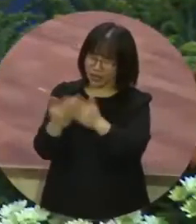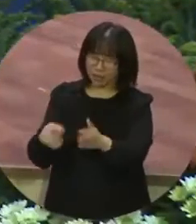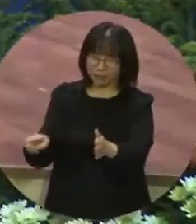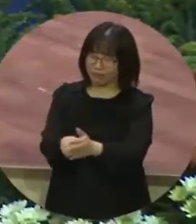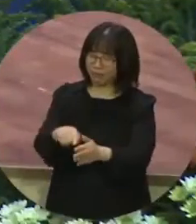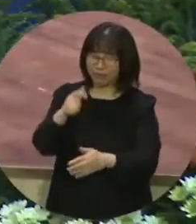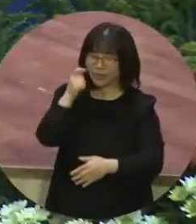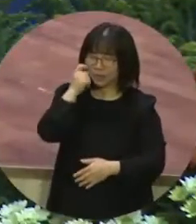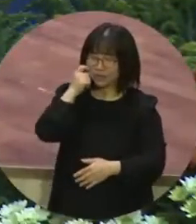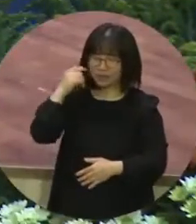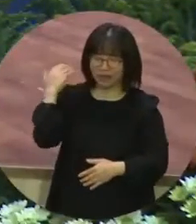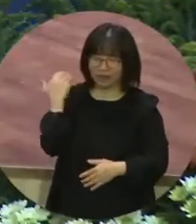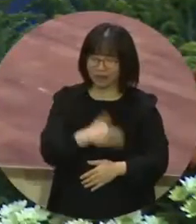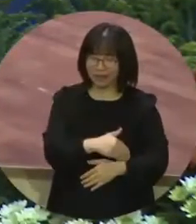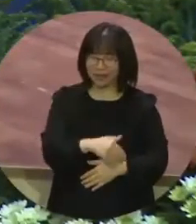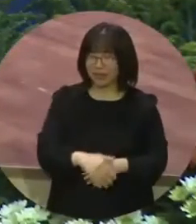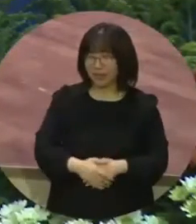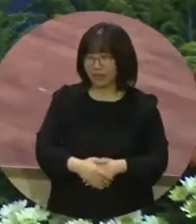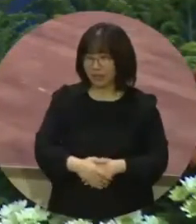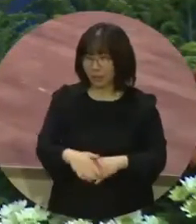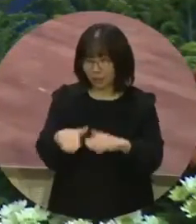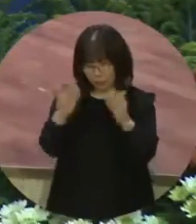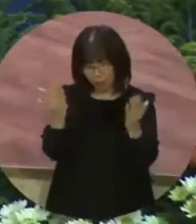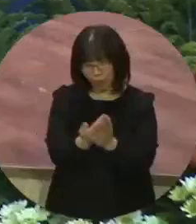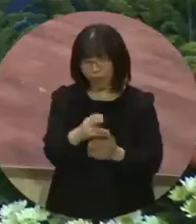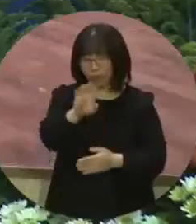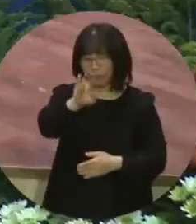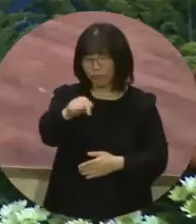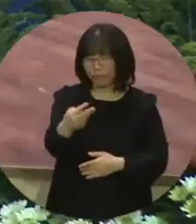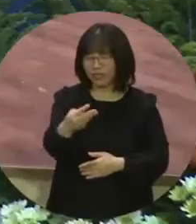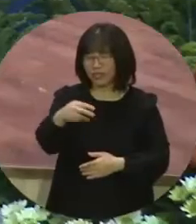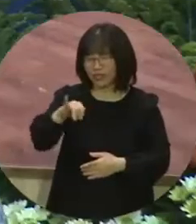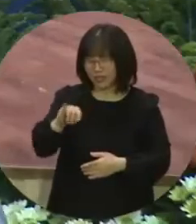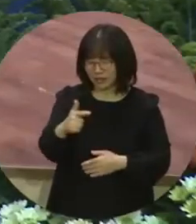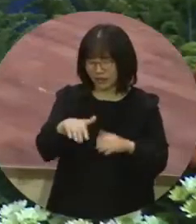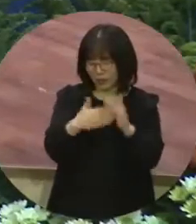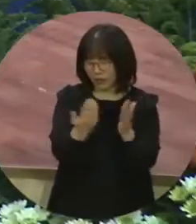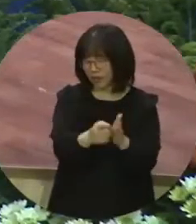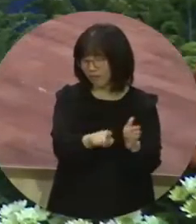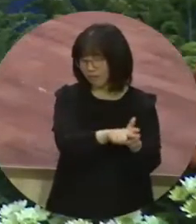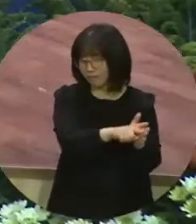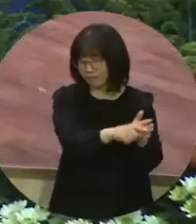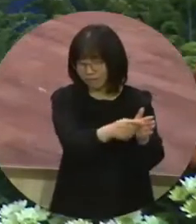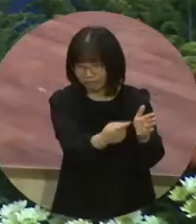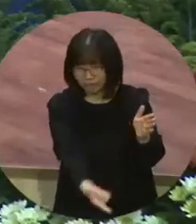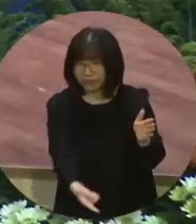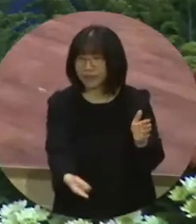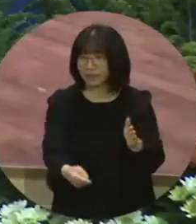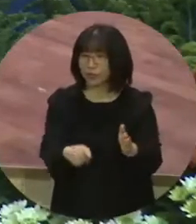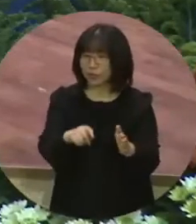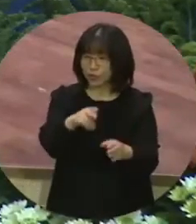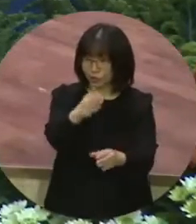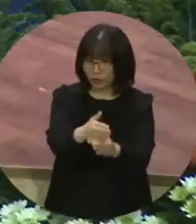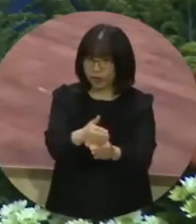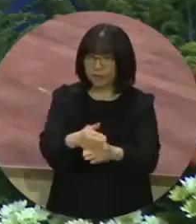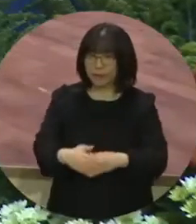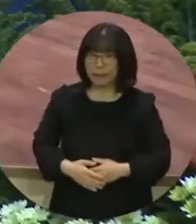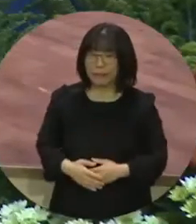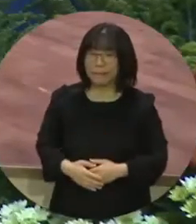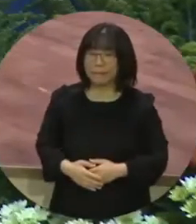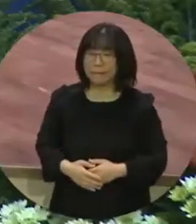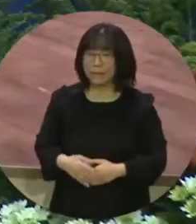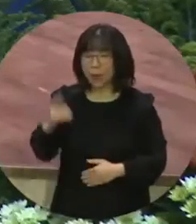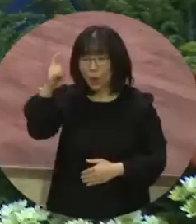없어. 전부 다 불신, 이 풍조가 지금 만연해 있는 이런 상황 속에서, 왜